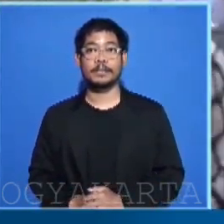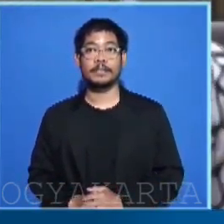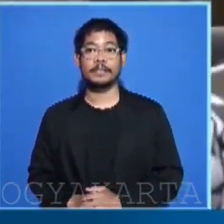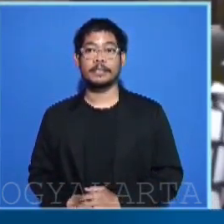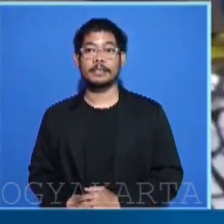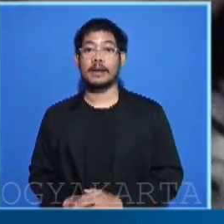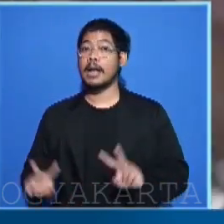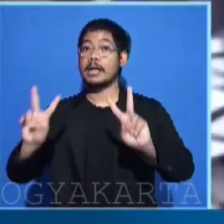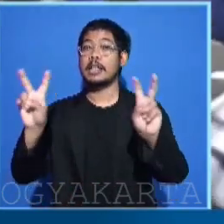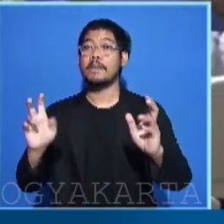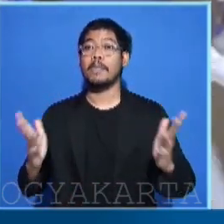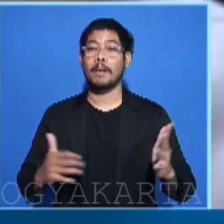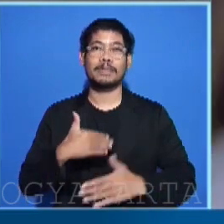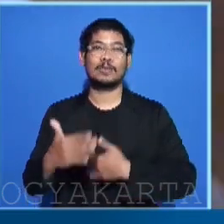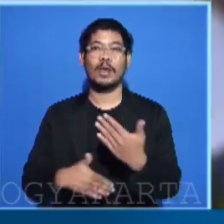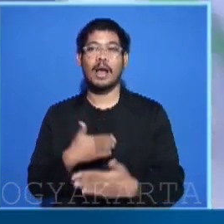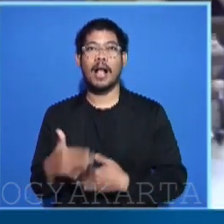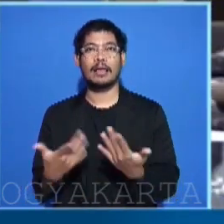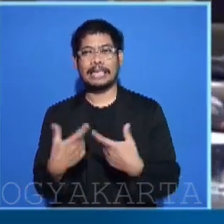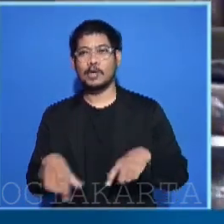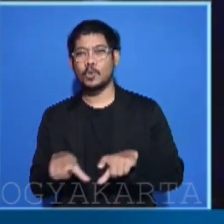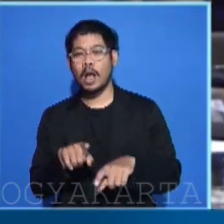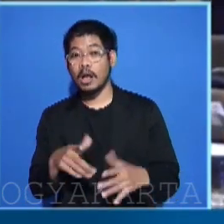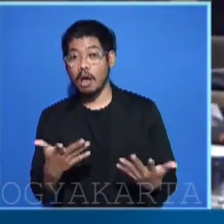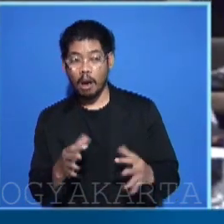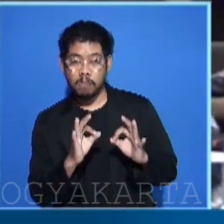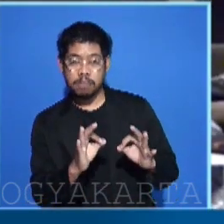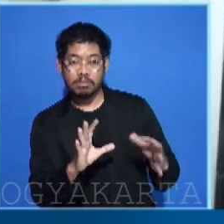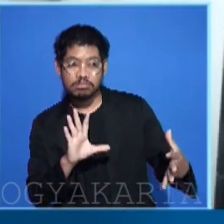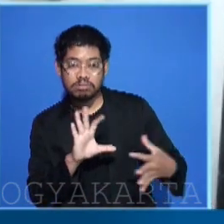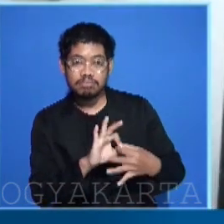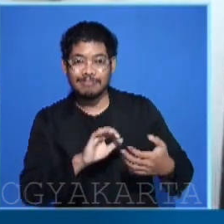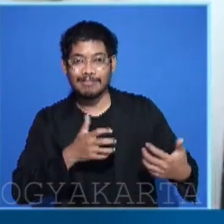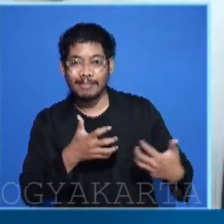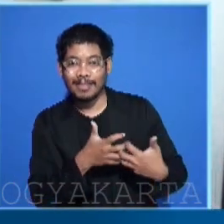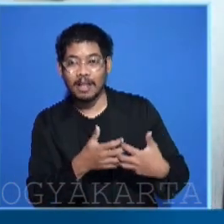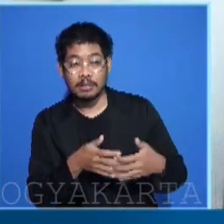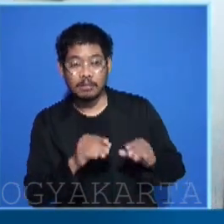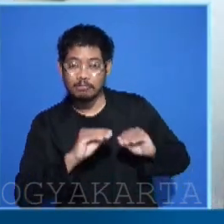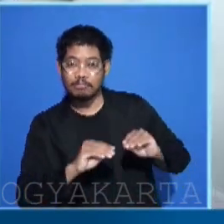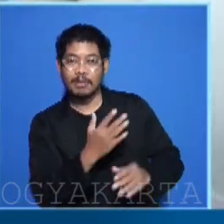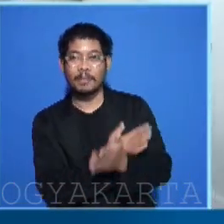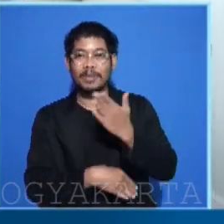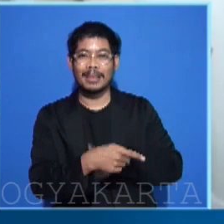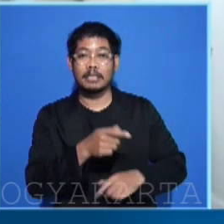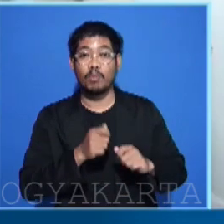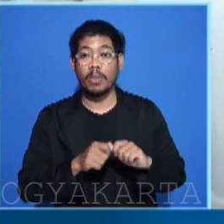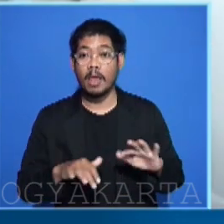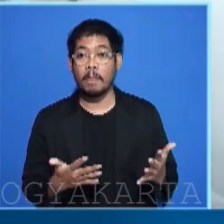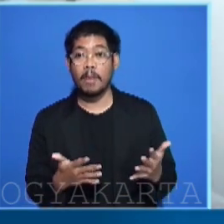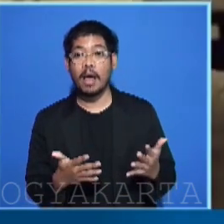Bertajuk akomodasi yang layak dan aksesibilitas dalam pendidikan bagi anak dengan disabilitas. Acara ini digelar oleh Organisasi Pemerhati